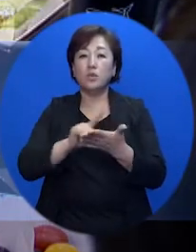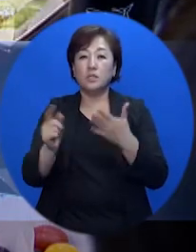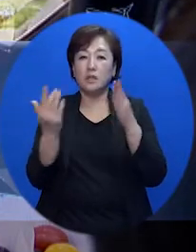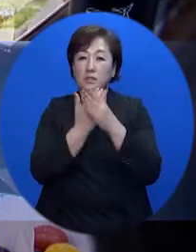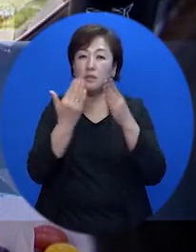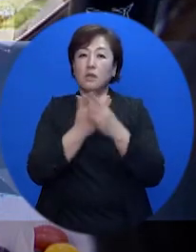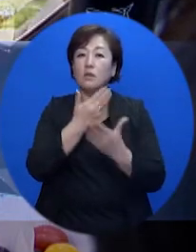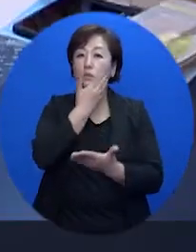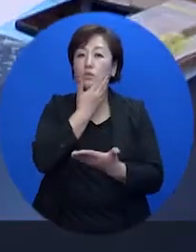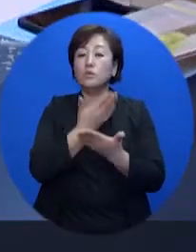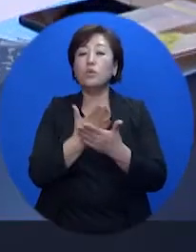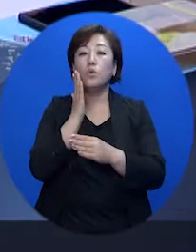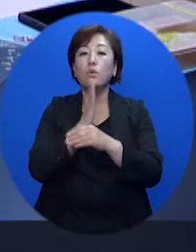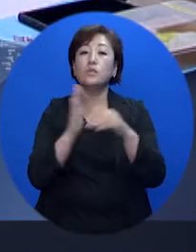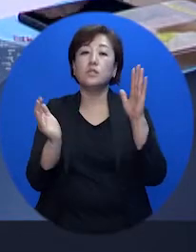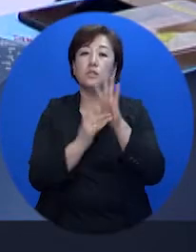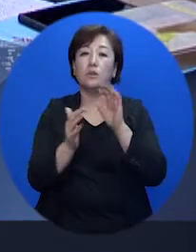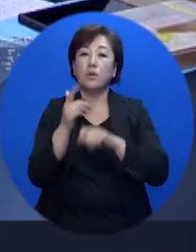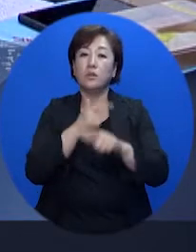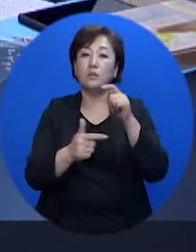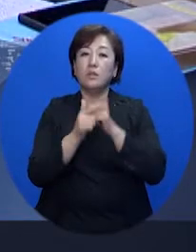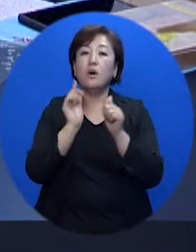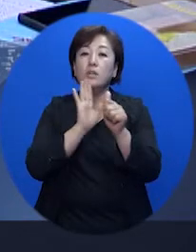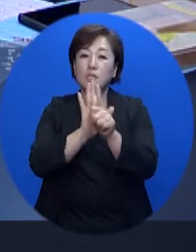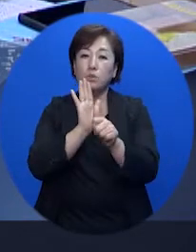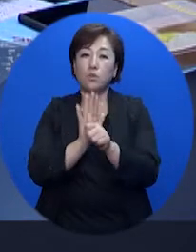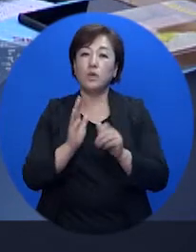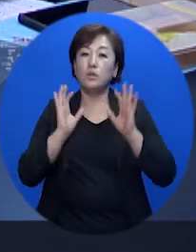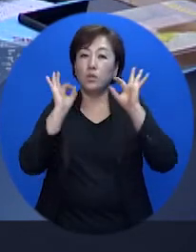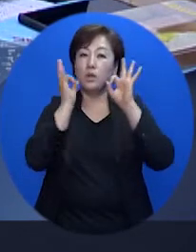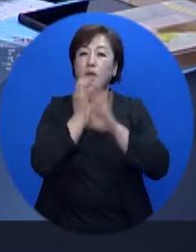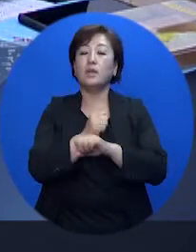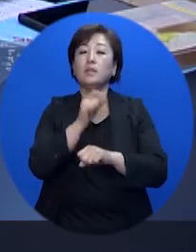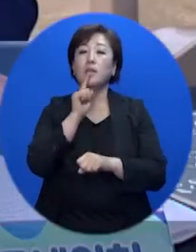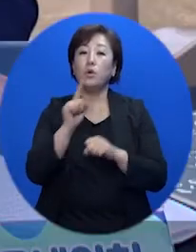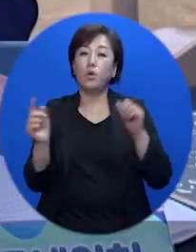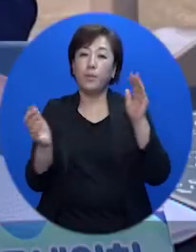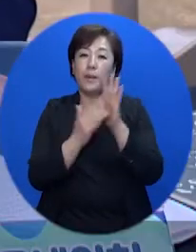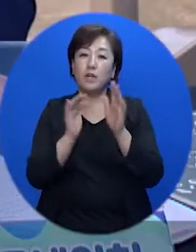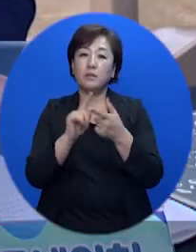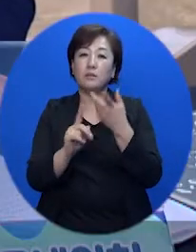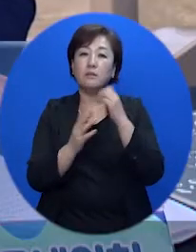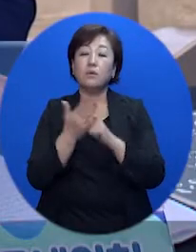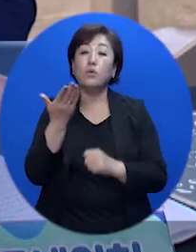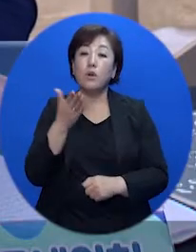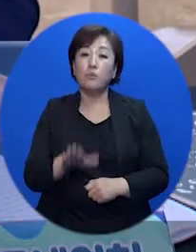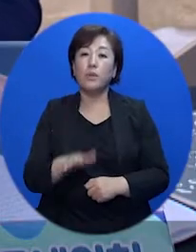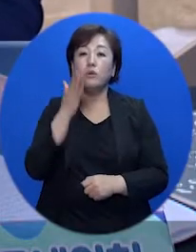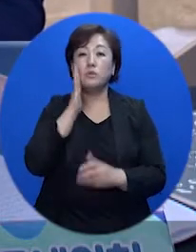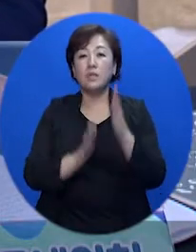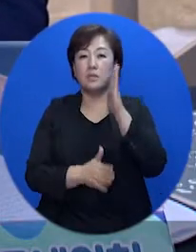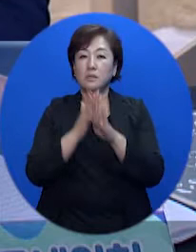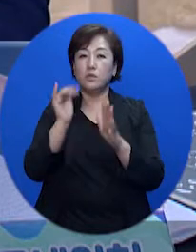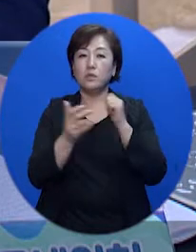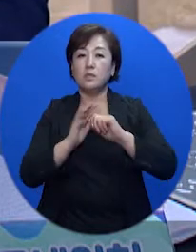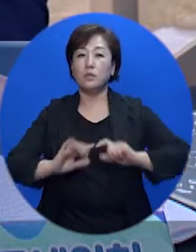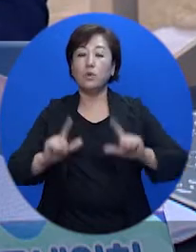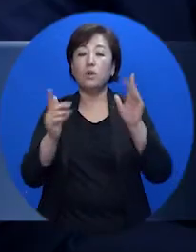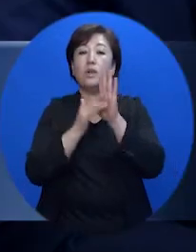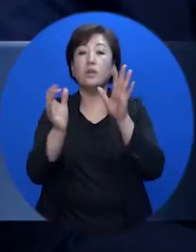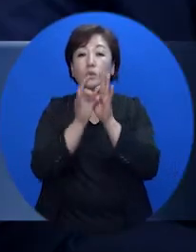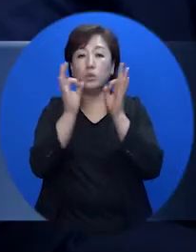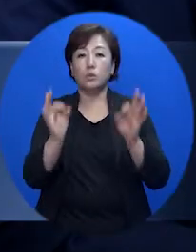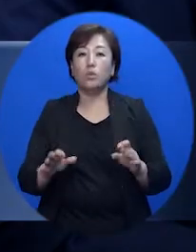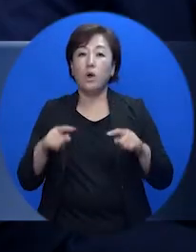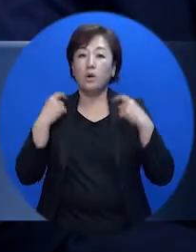핵심 성장 동력으로 육성하기 위해 지원을 아끼지 않겠다라고 말했습니다. 한편 울산시는 올한해 동안